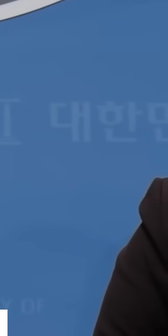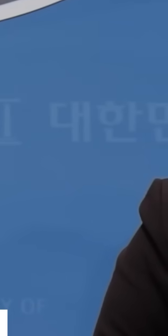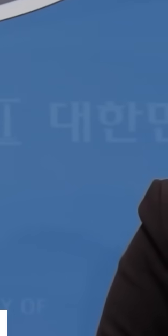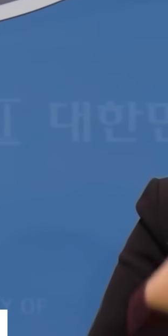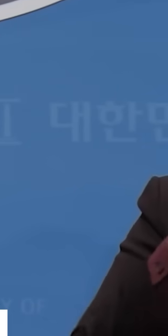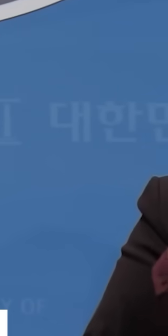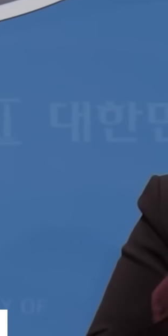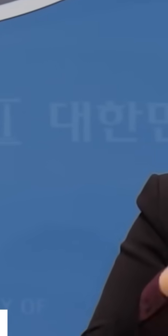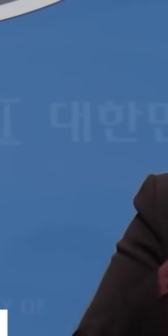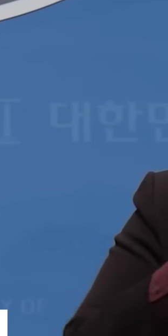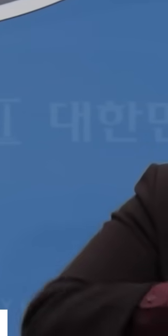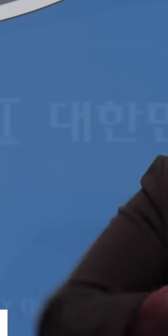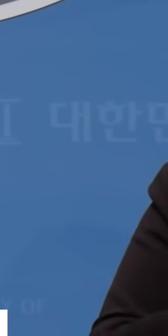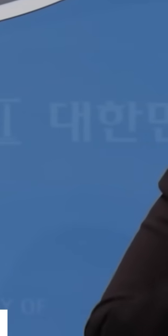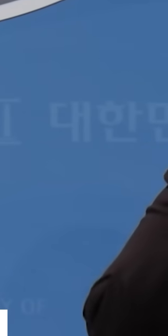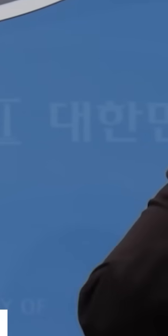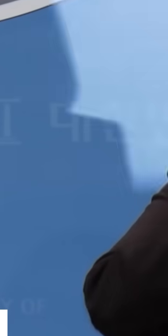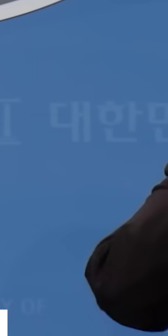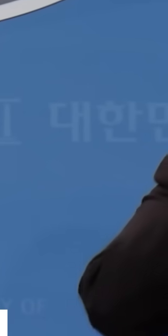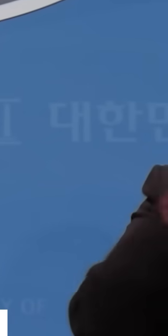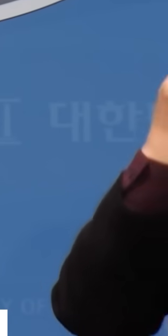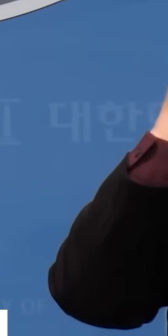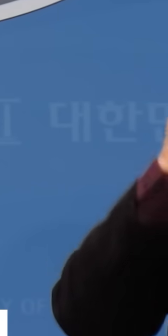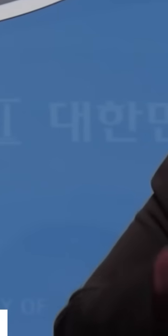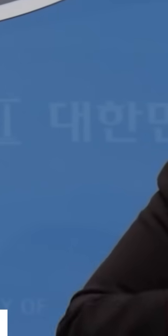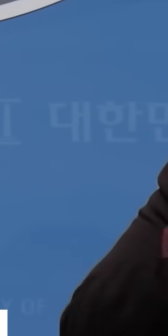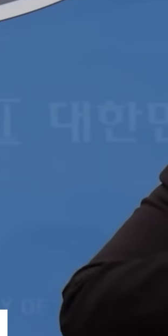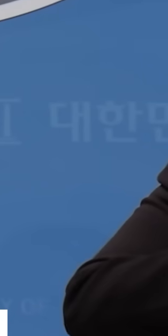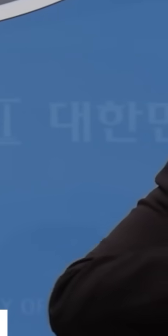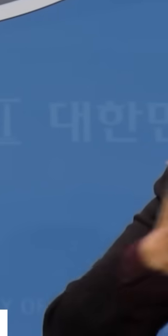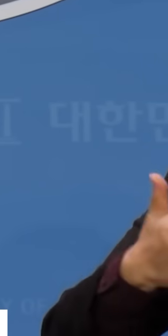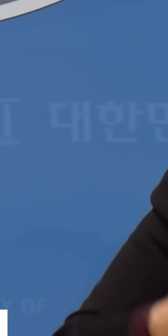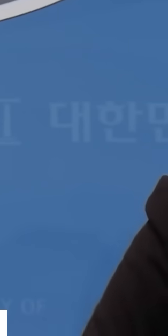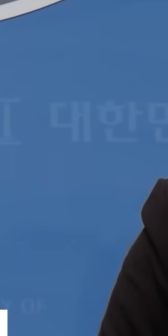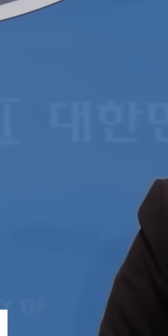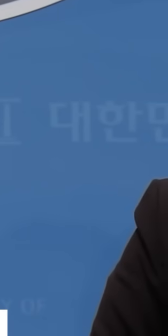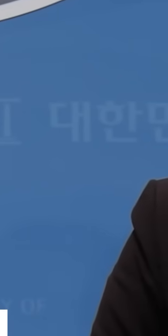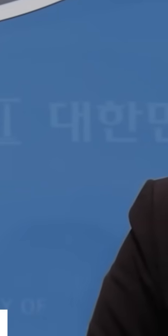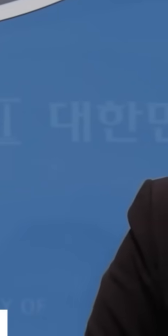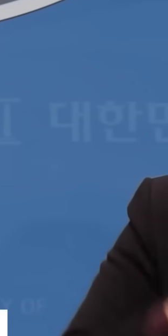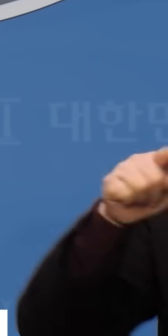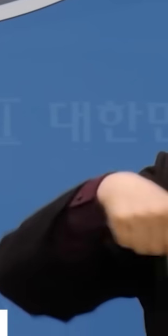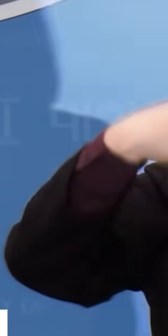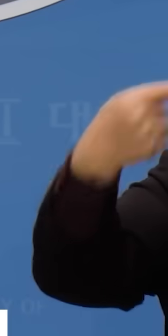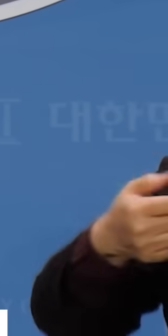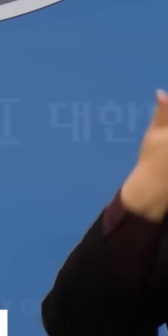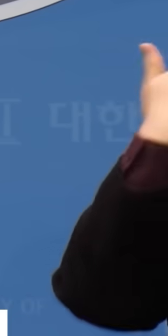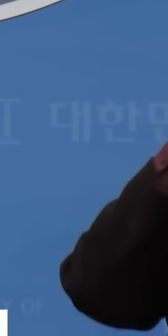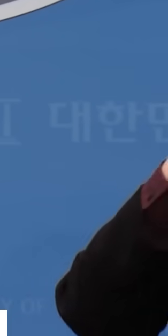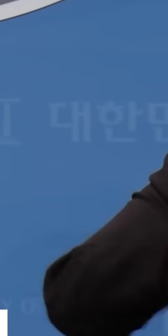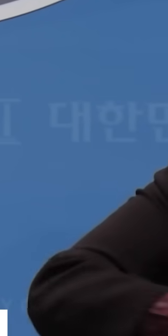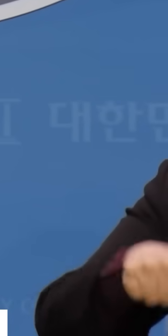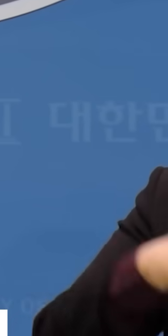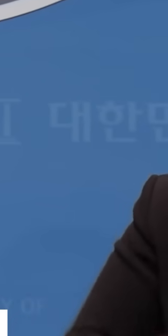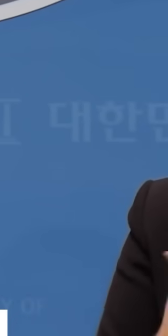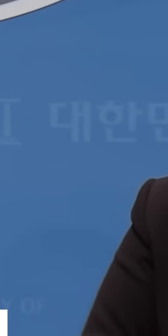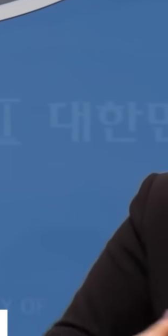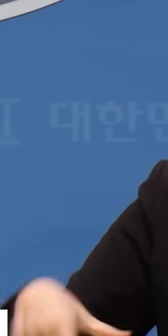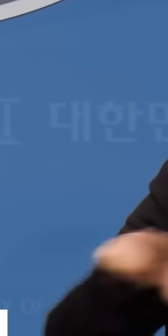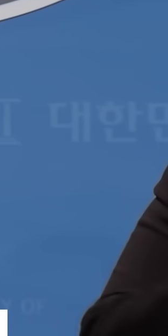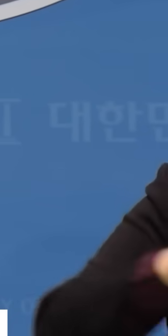나만을 생각하는 정치꾼이 아닌 후대를 생각하고 미래를